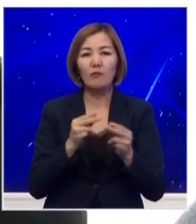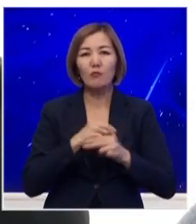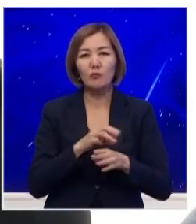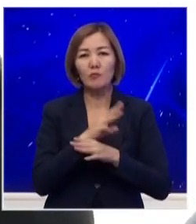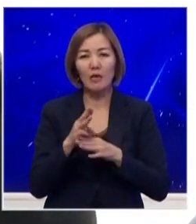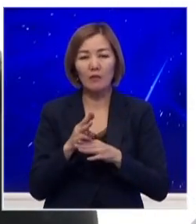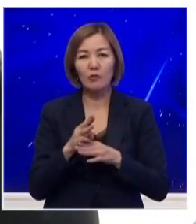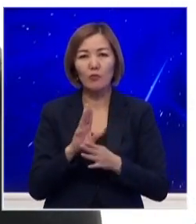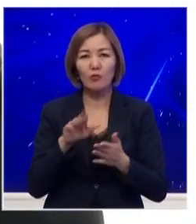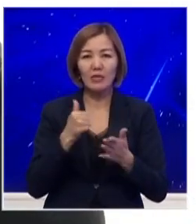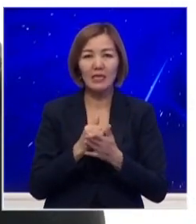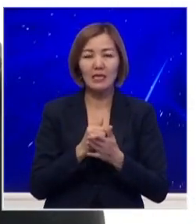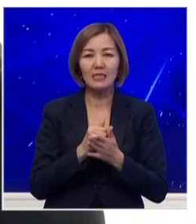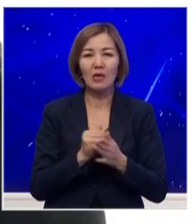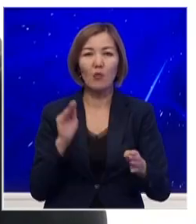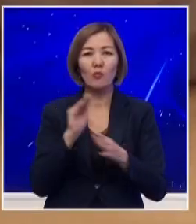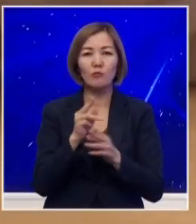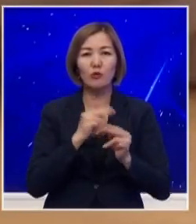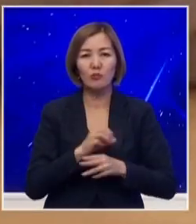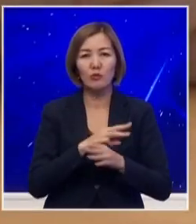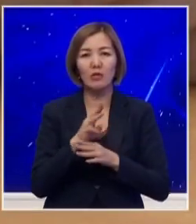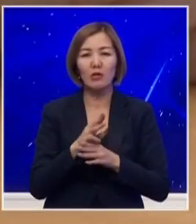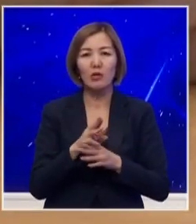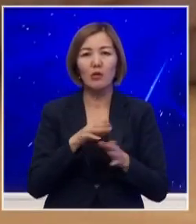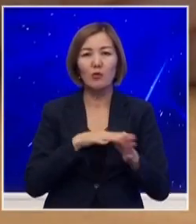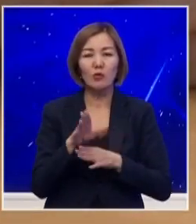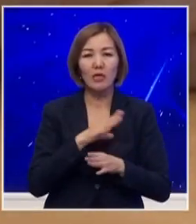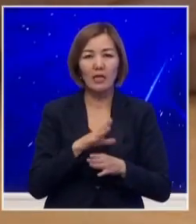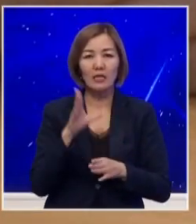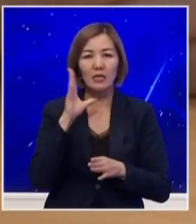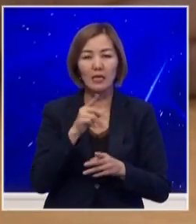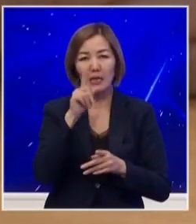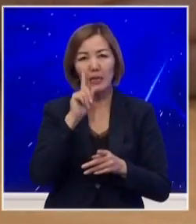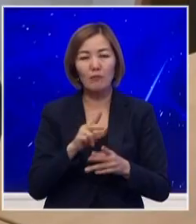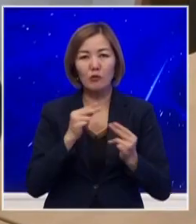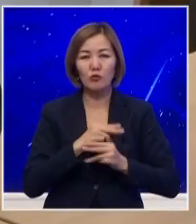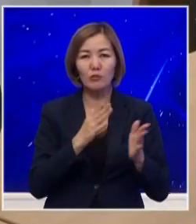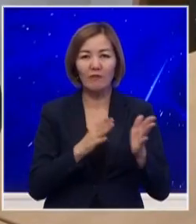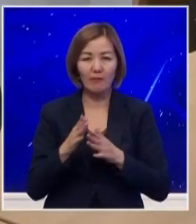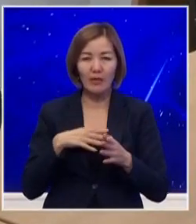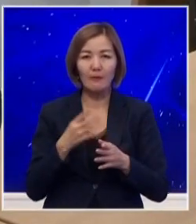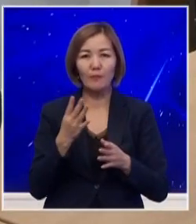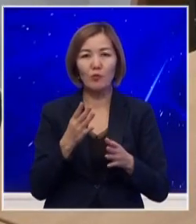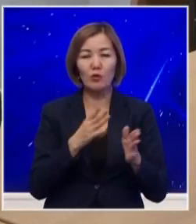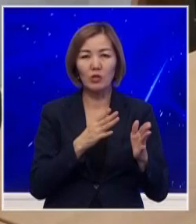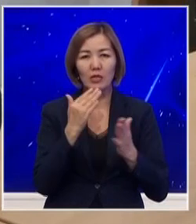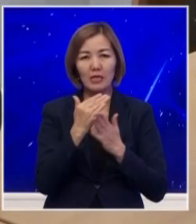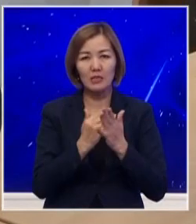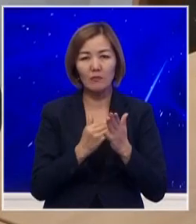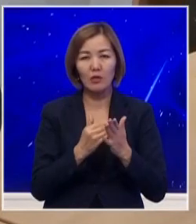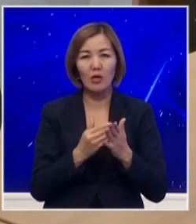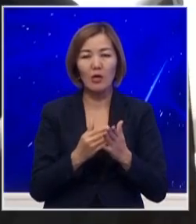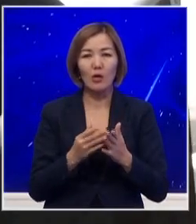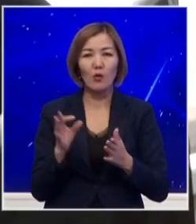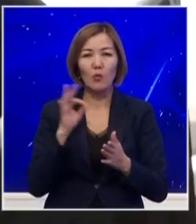жұмыспен қамту. Бұл негізі және қосымша жұмыспен қамтудың рөлін атқара алатын икемді жұмыс форматы. 4 режимде қосымша табыс